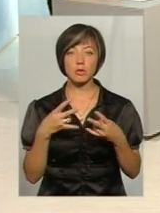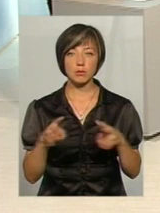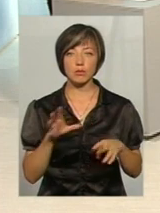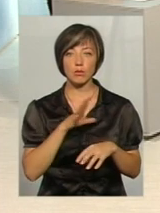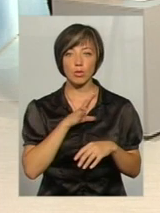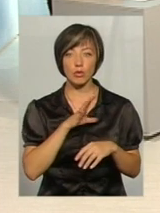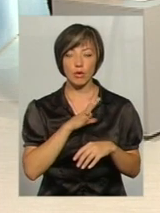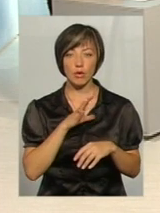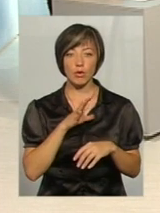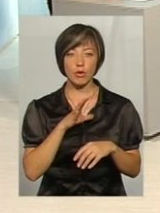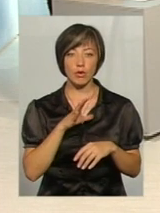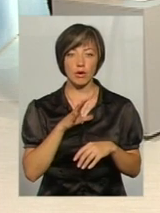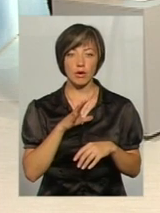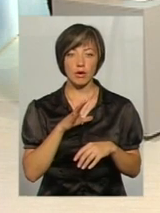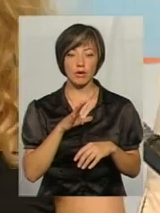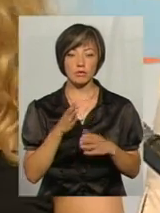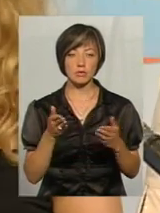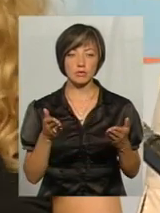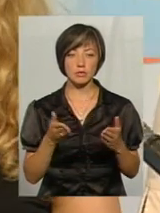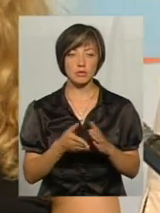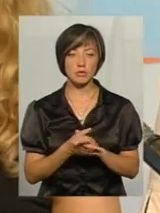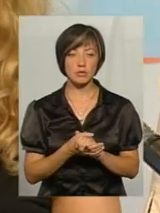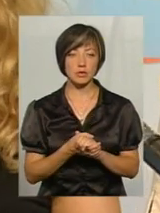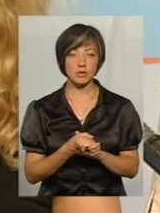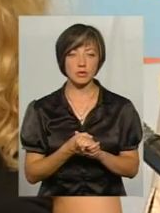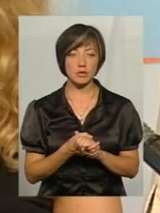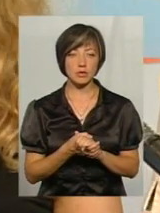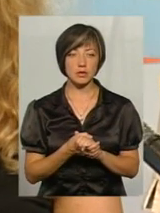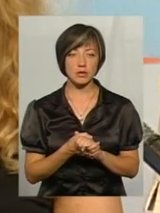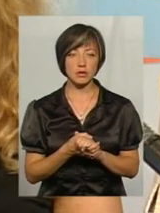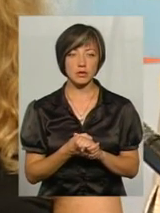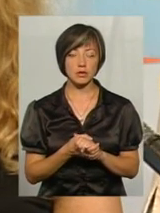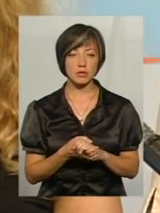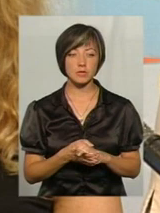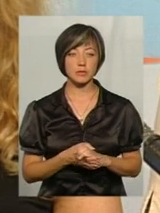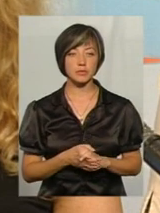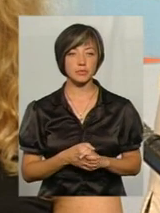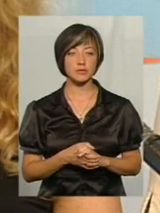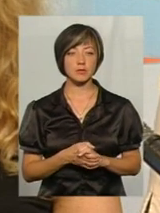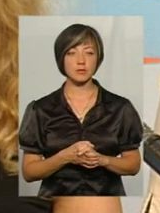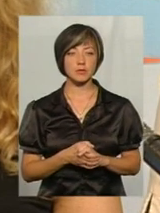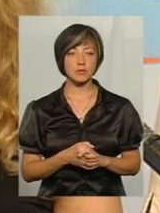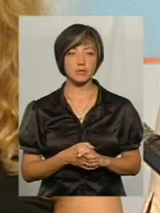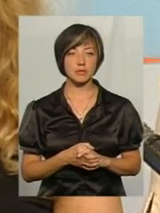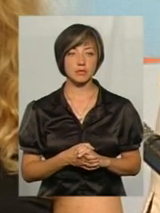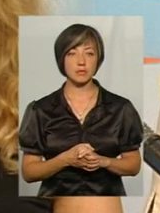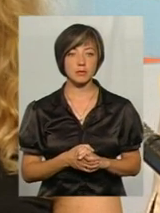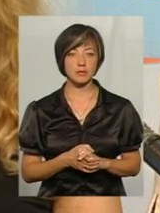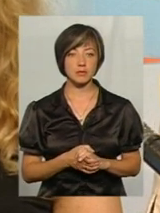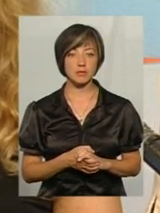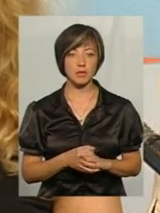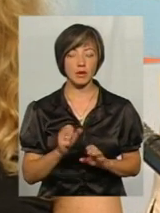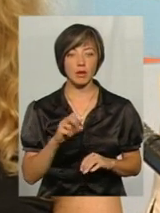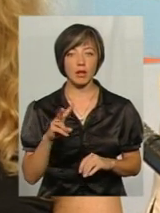але їй потрібно було виговоритись з іншого боку також. Вона мала це все повідомити нам.